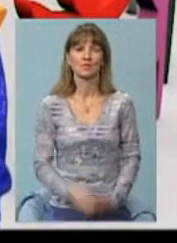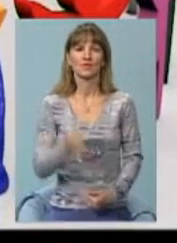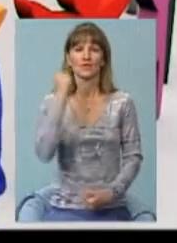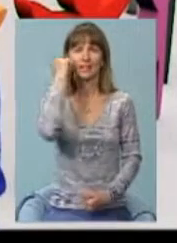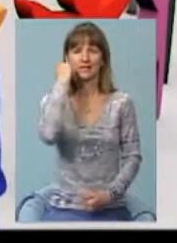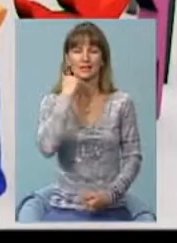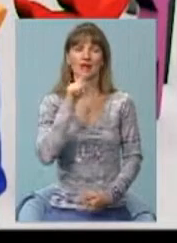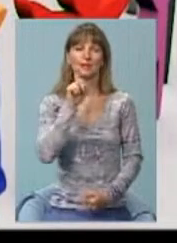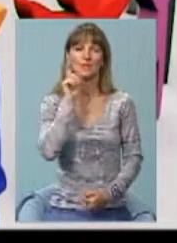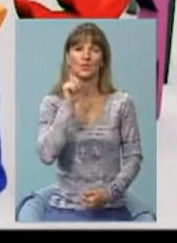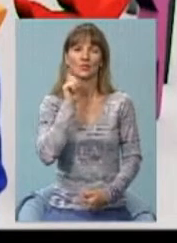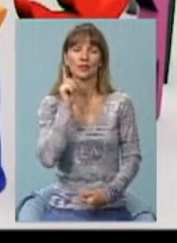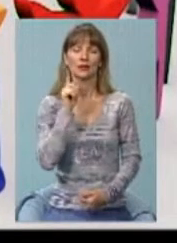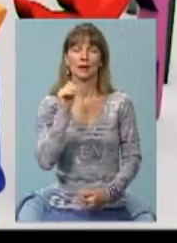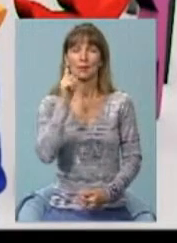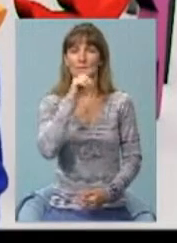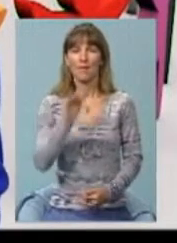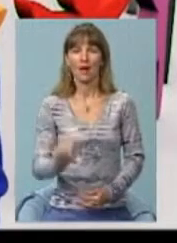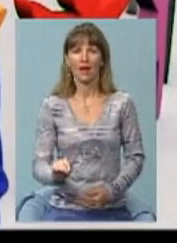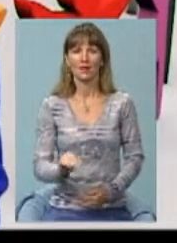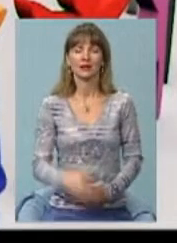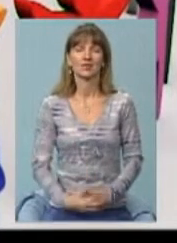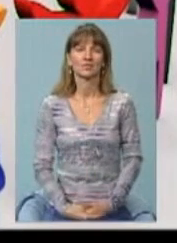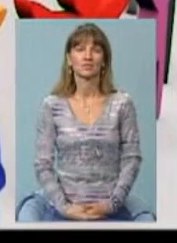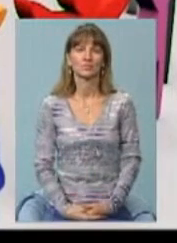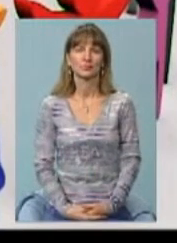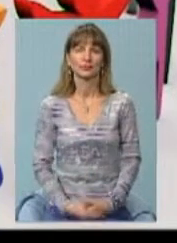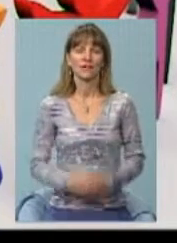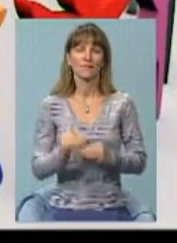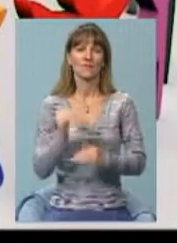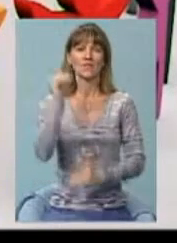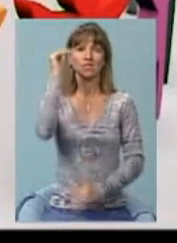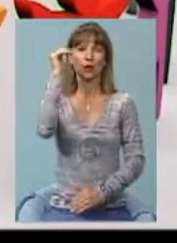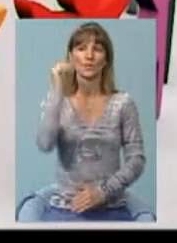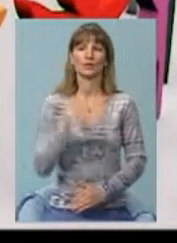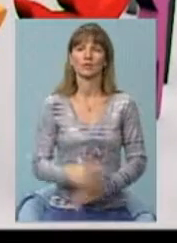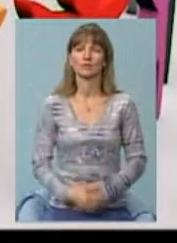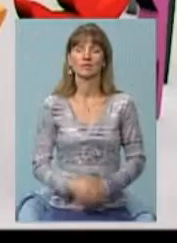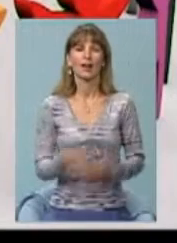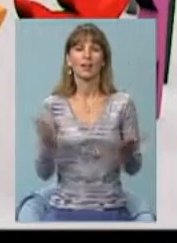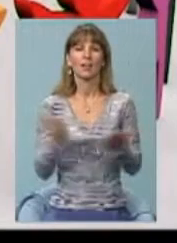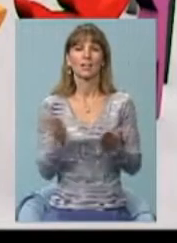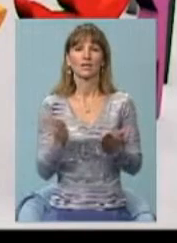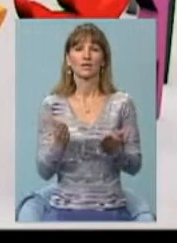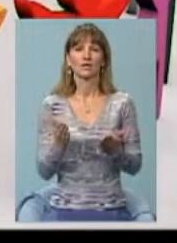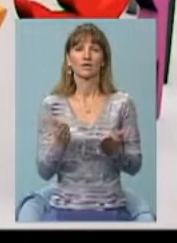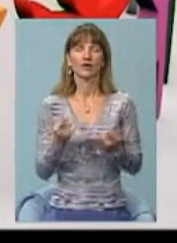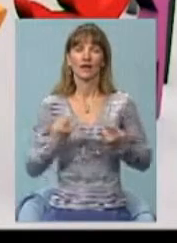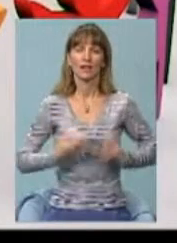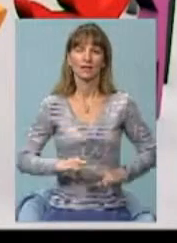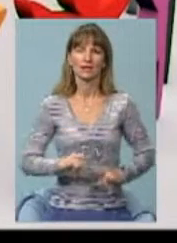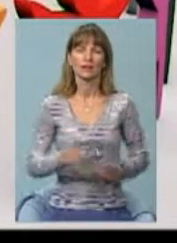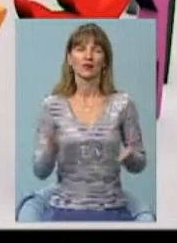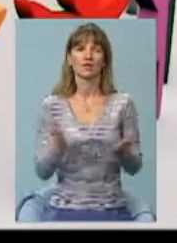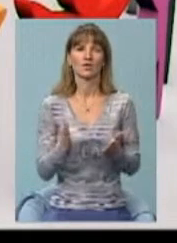Старые, молодые, маленькие, высокие. которые родились,